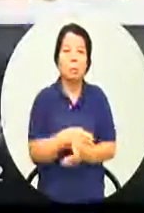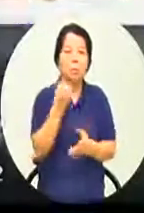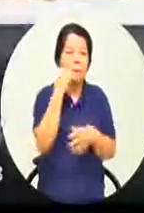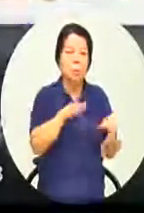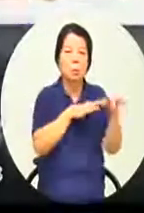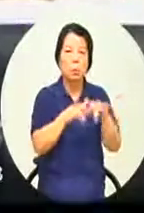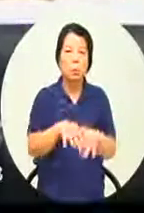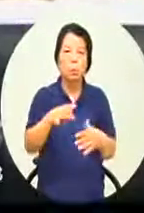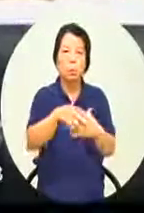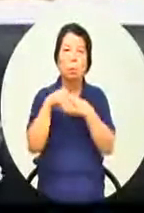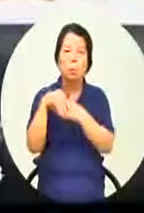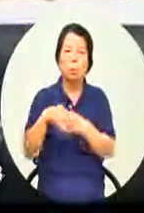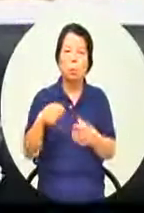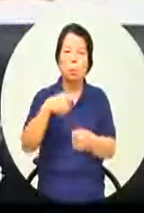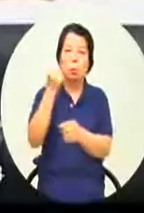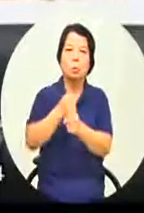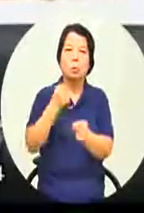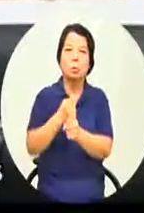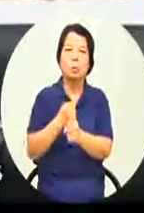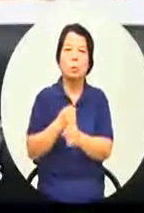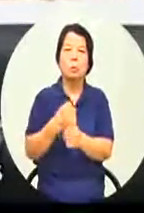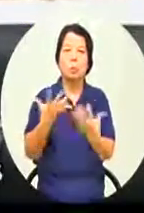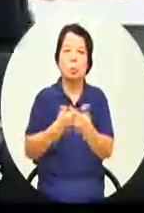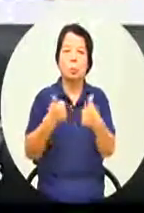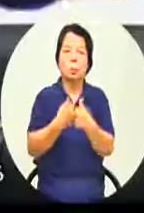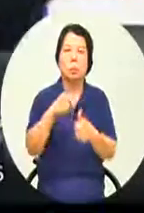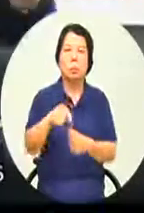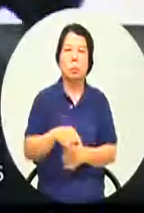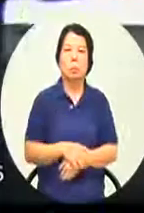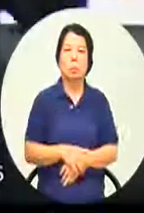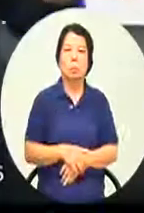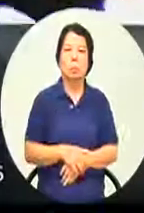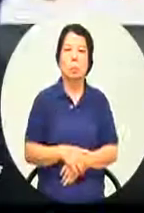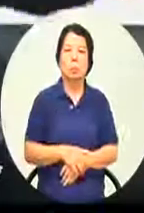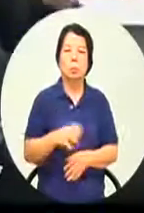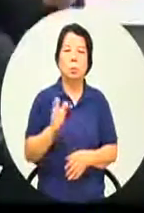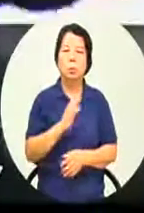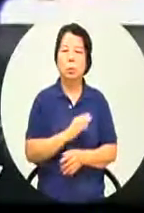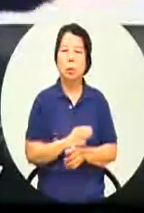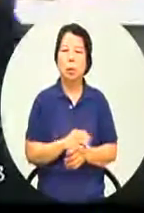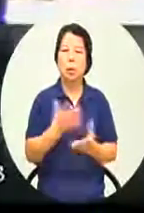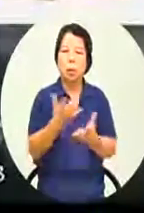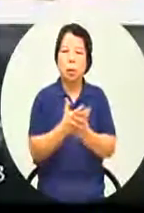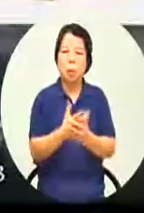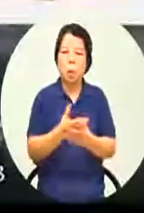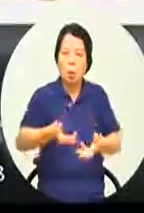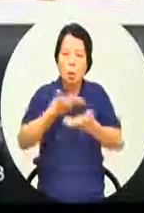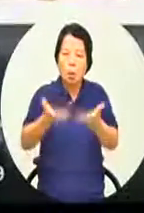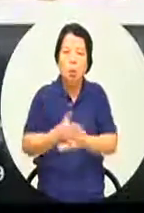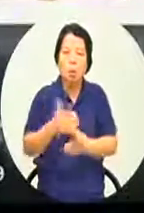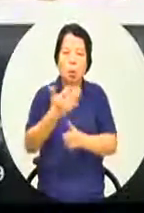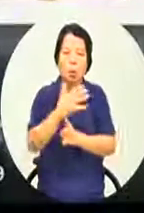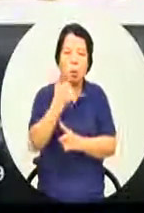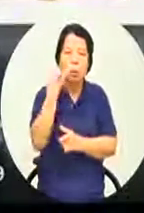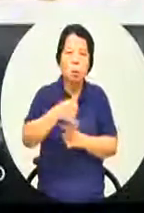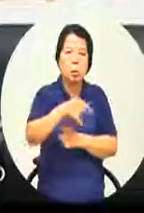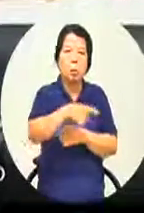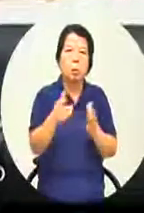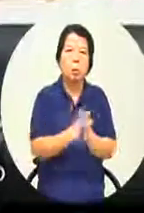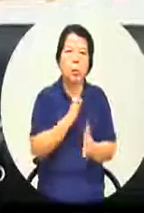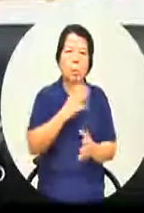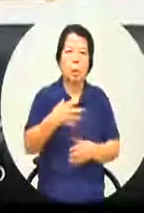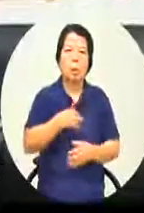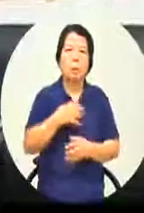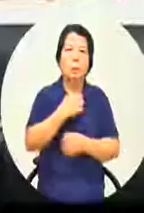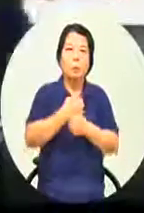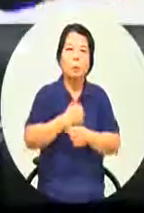而带来的就业机会，并且不应该要牺牲旗津当地的居民或是哈马星